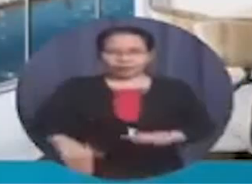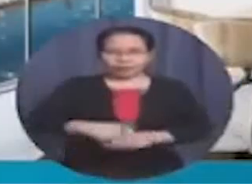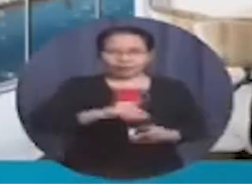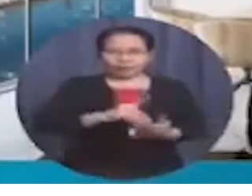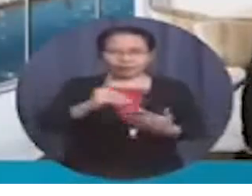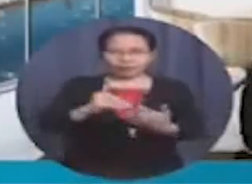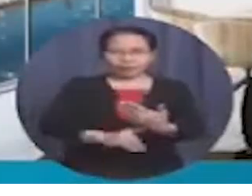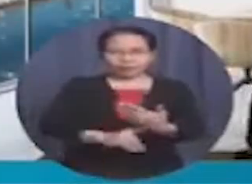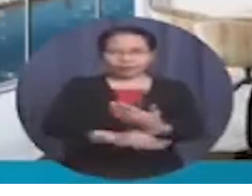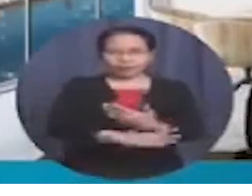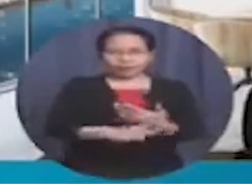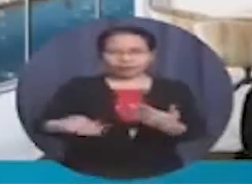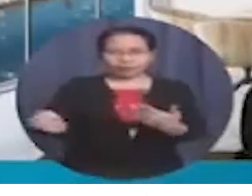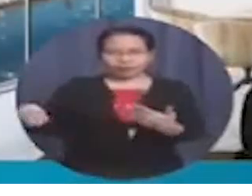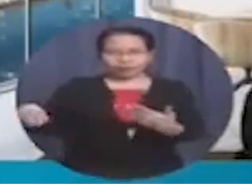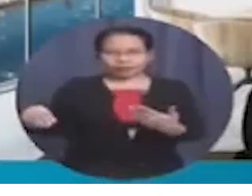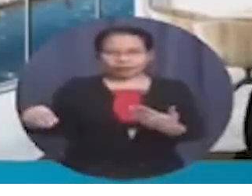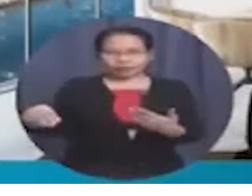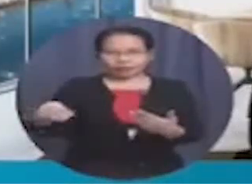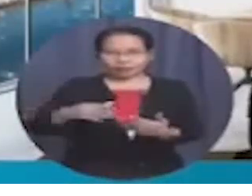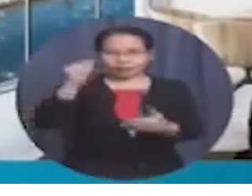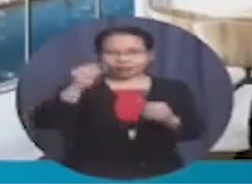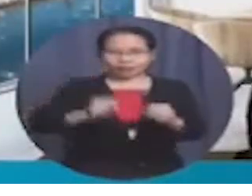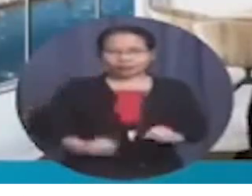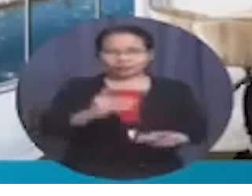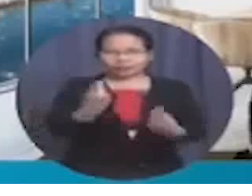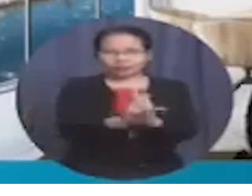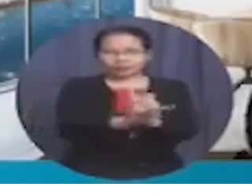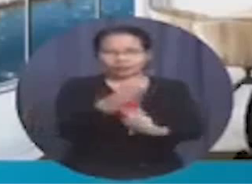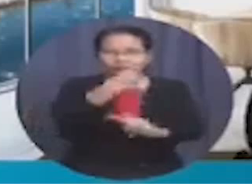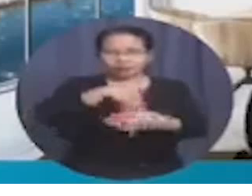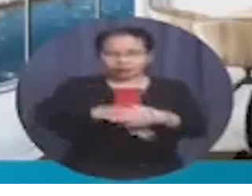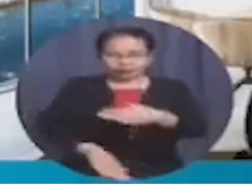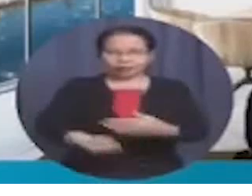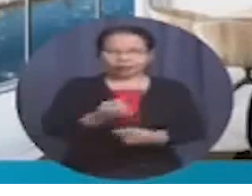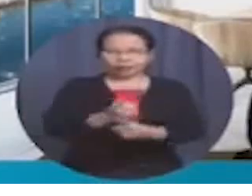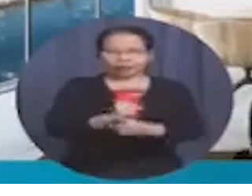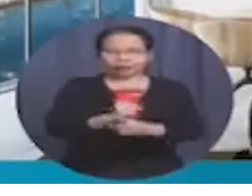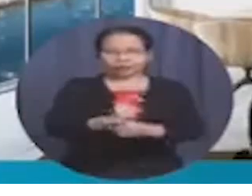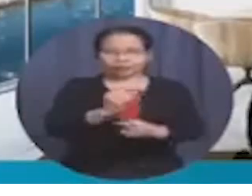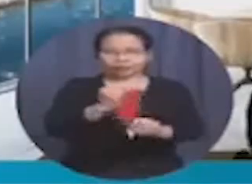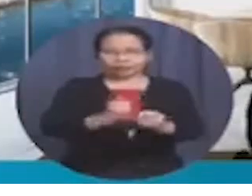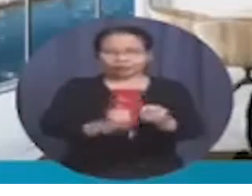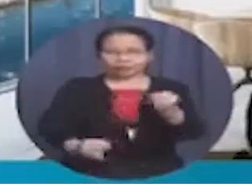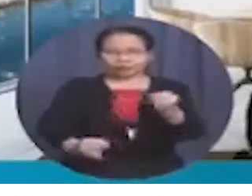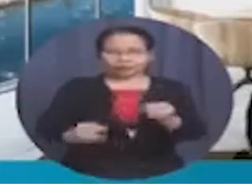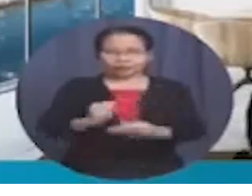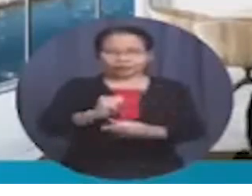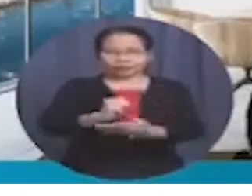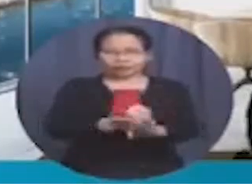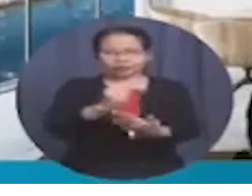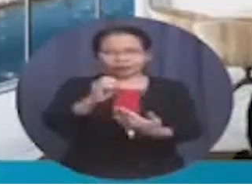most possible date ng kanyang pagkapanganak ay last days of